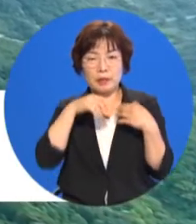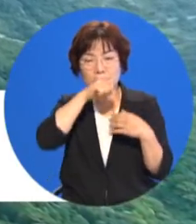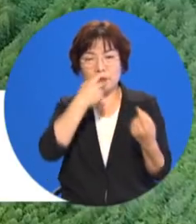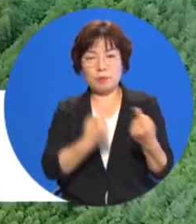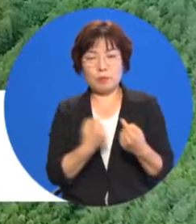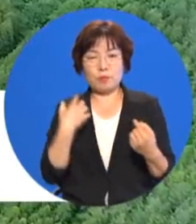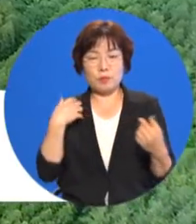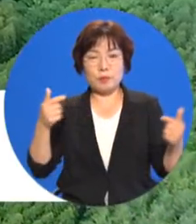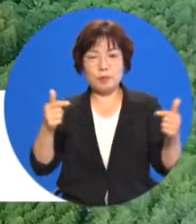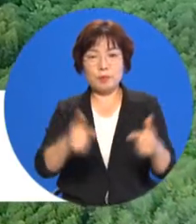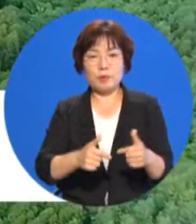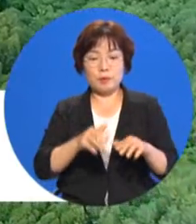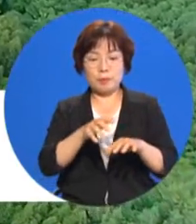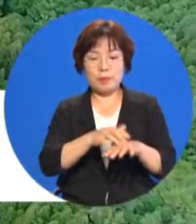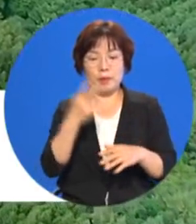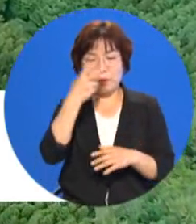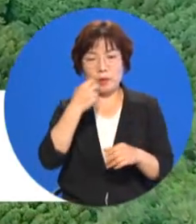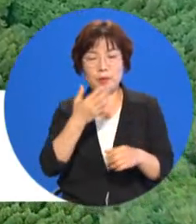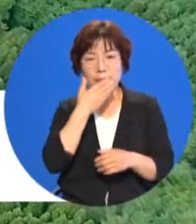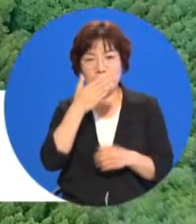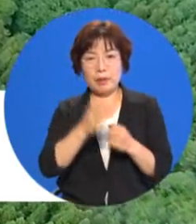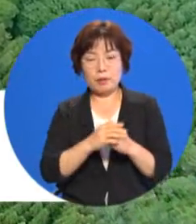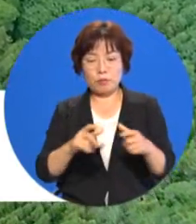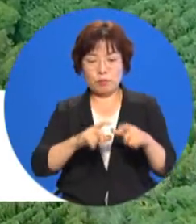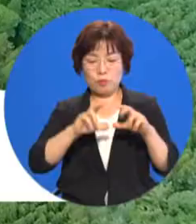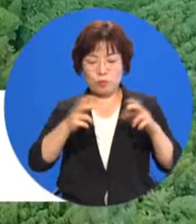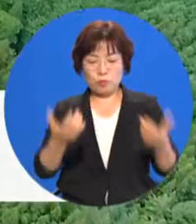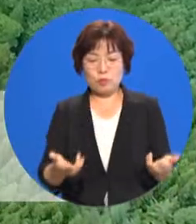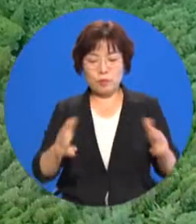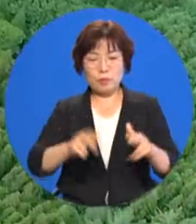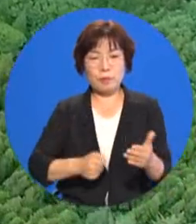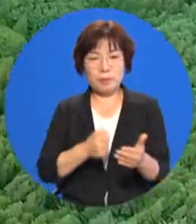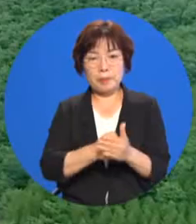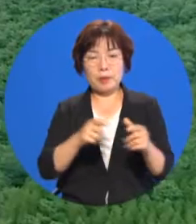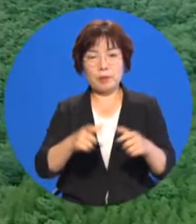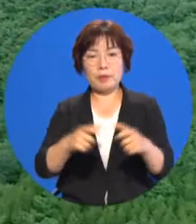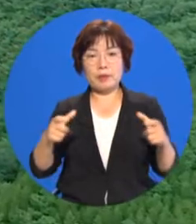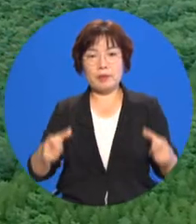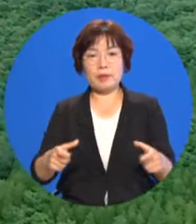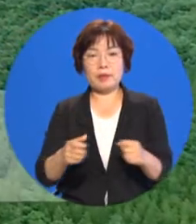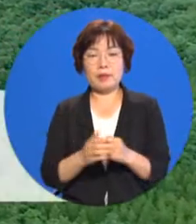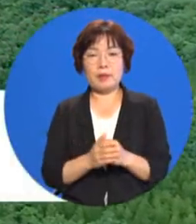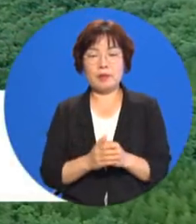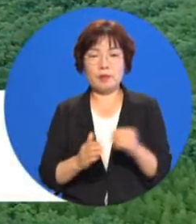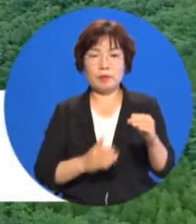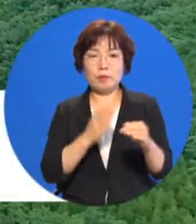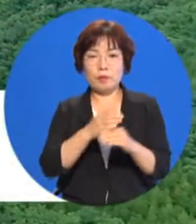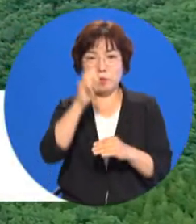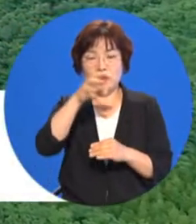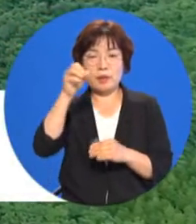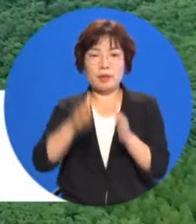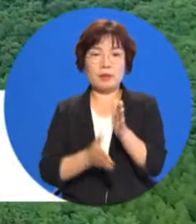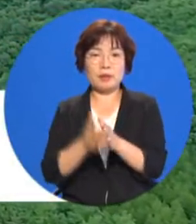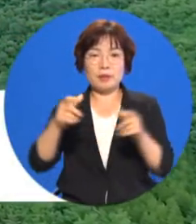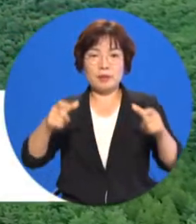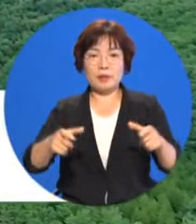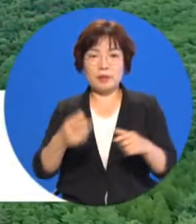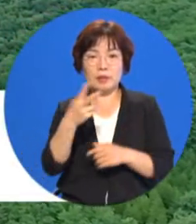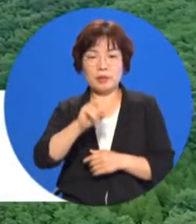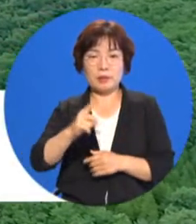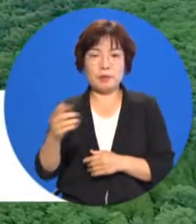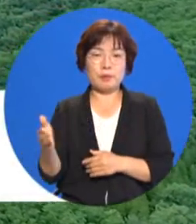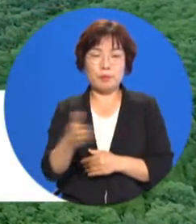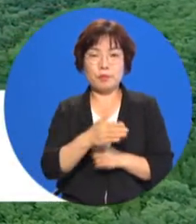줄고 체계적인 관리가 가능해 점차 확대될 움직임을 보이고 있습니다. 이런 가운데 광양에서도